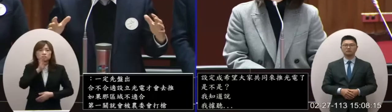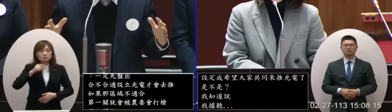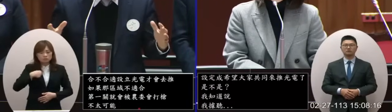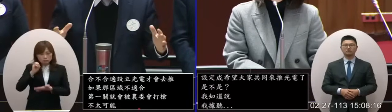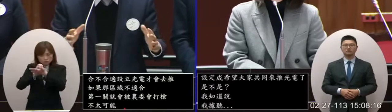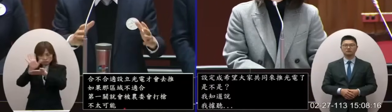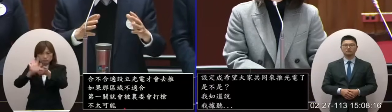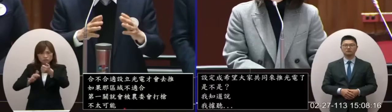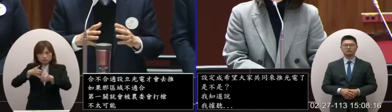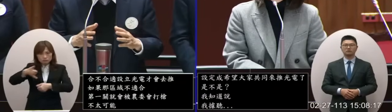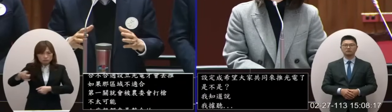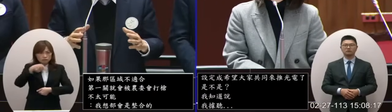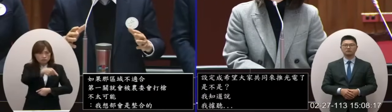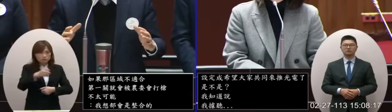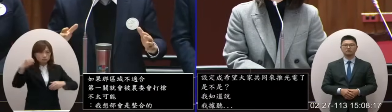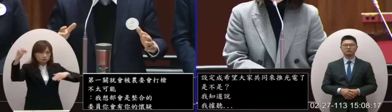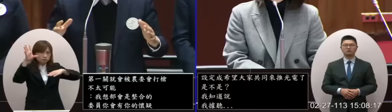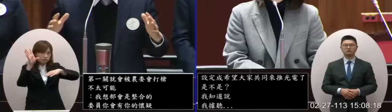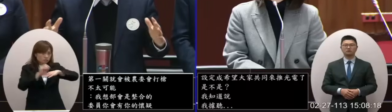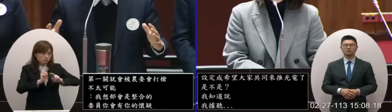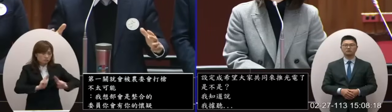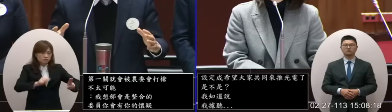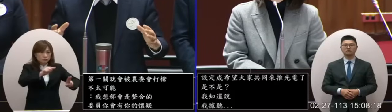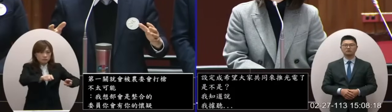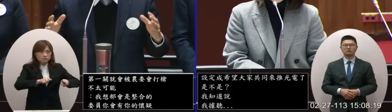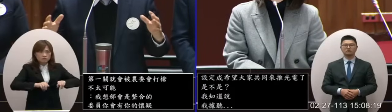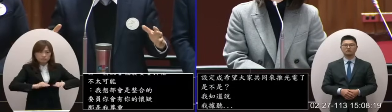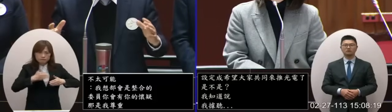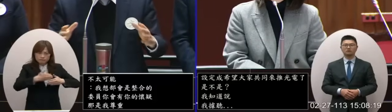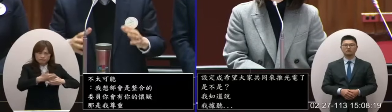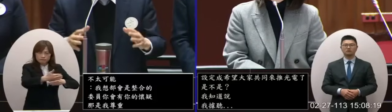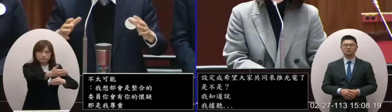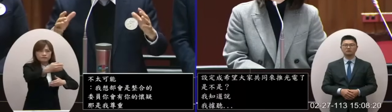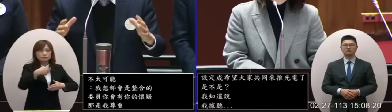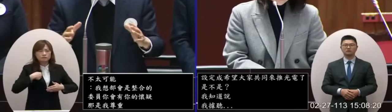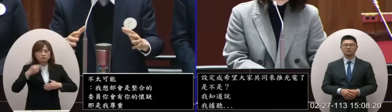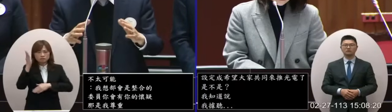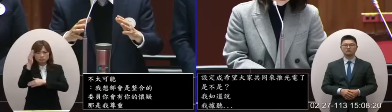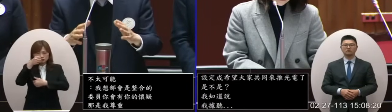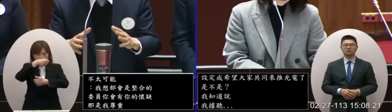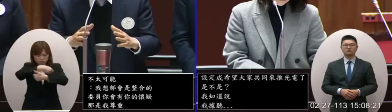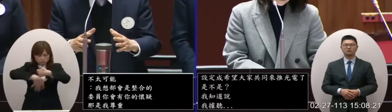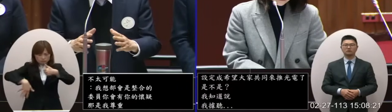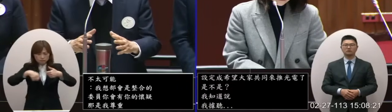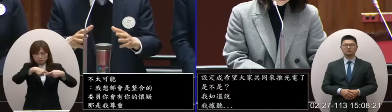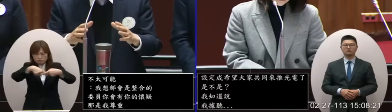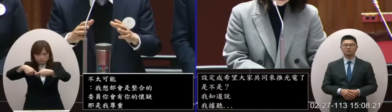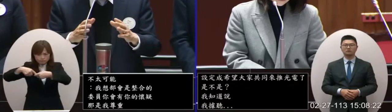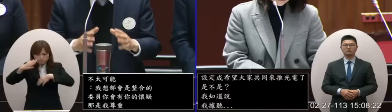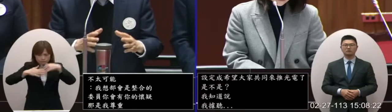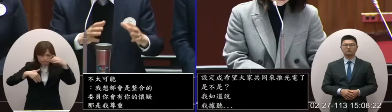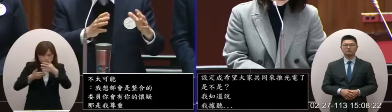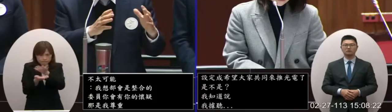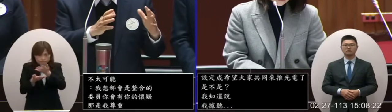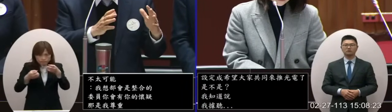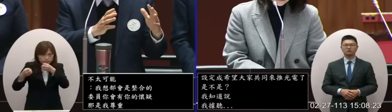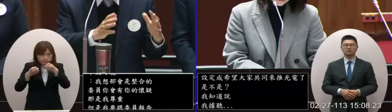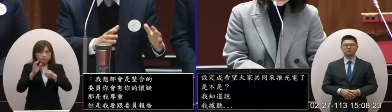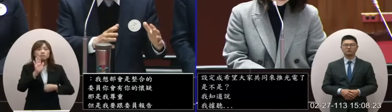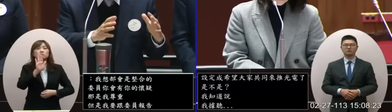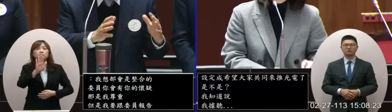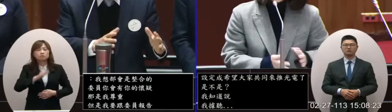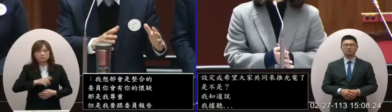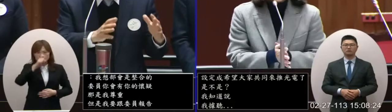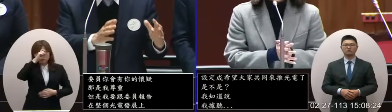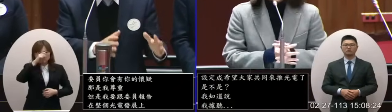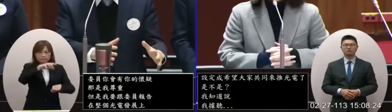告，在整个光电的发展上，实际上我们部会之间都有很密切的协调，我们是希望能够在